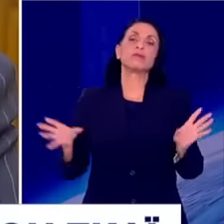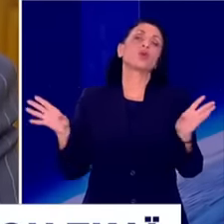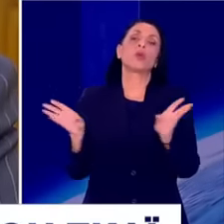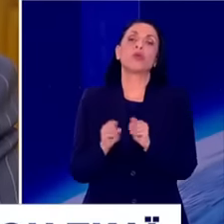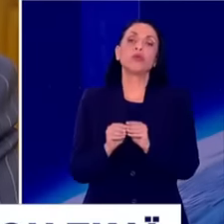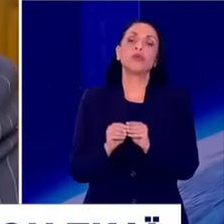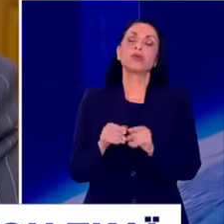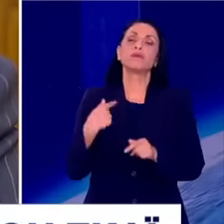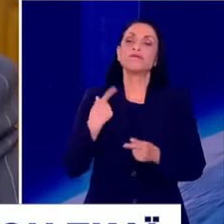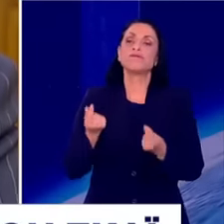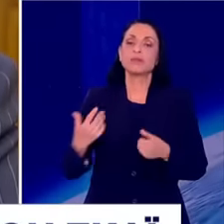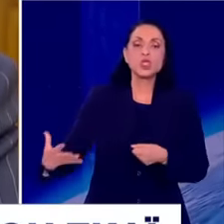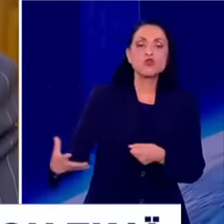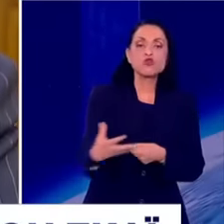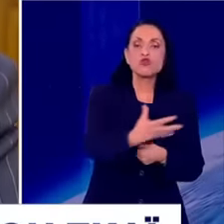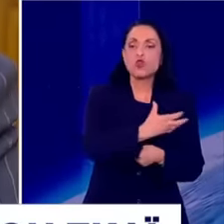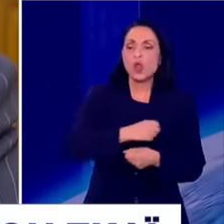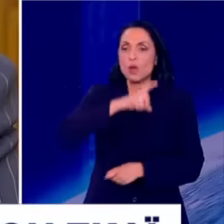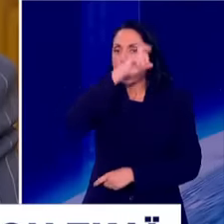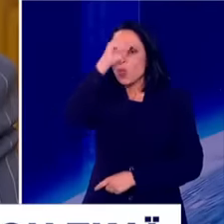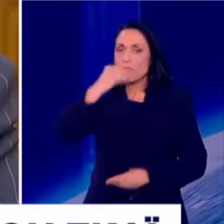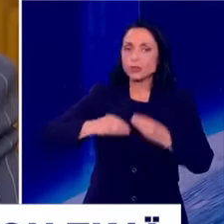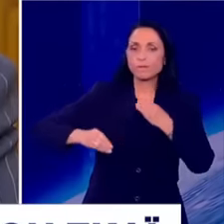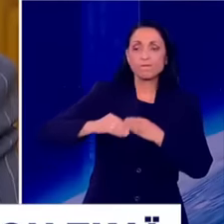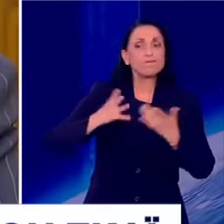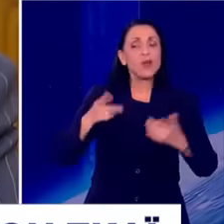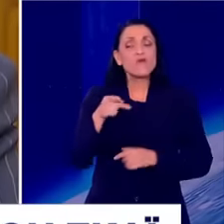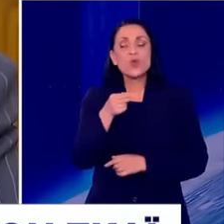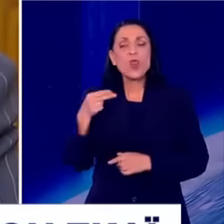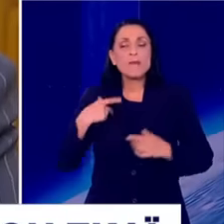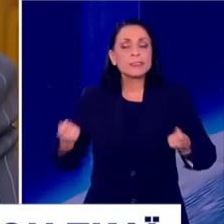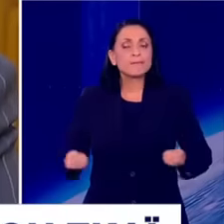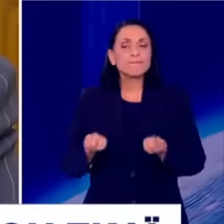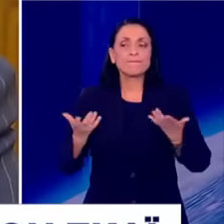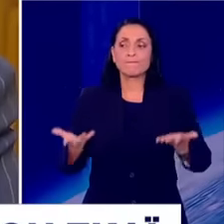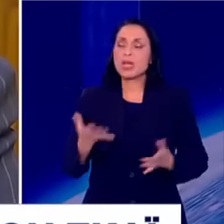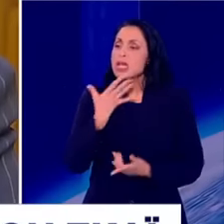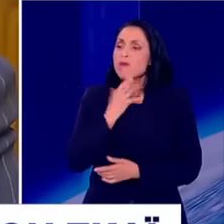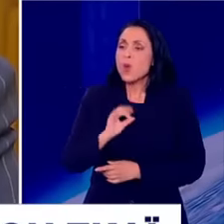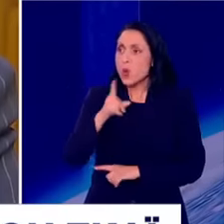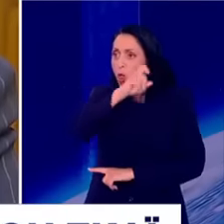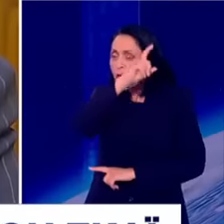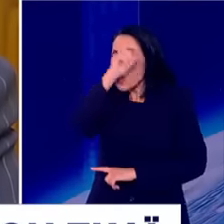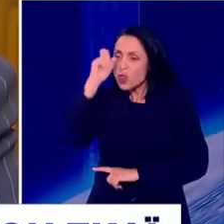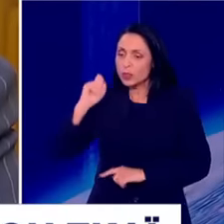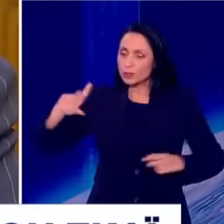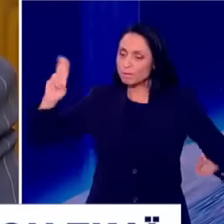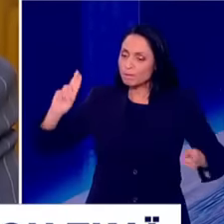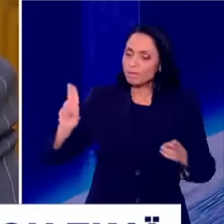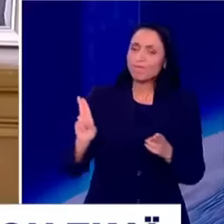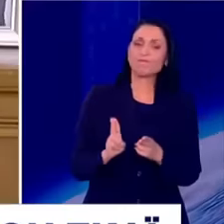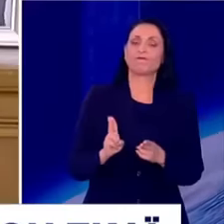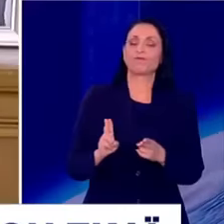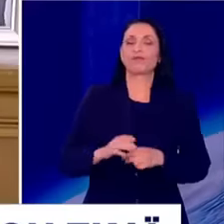στην άναβαξη των εισοδημάτων της. Τι θα γίνει με αυτό το θέμα? Γιατί είναι τόσο δύσκολο να καταπολεμηθεί?